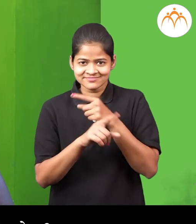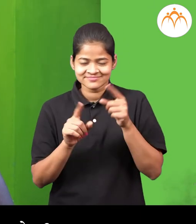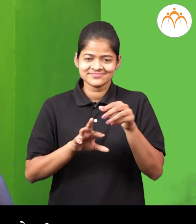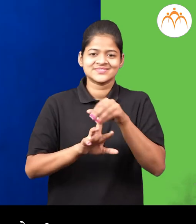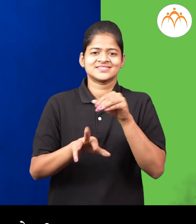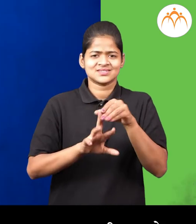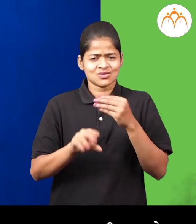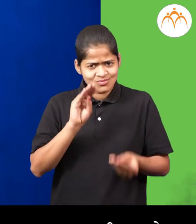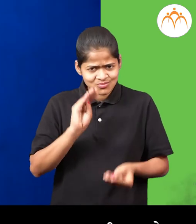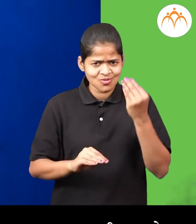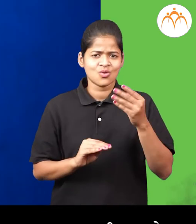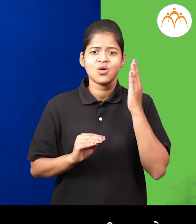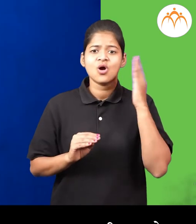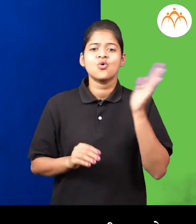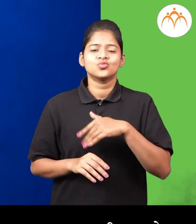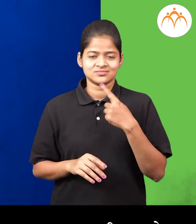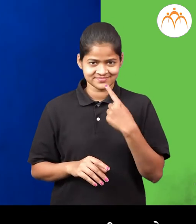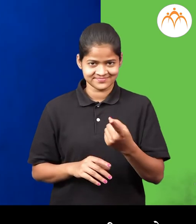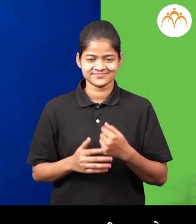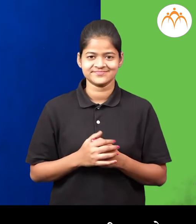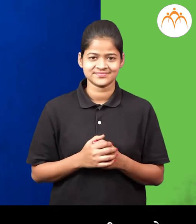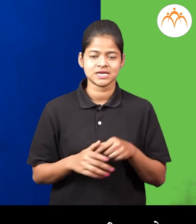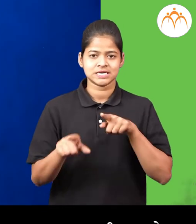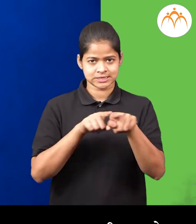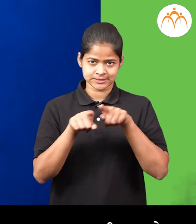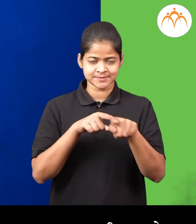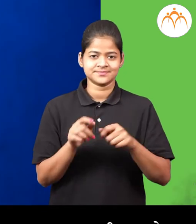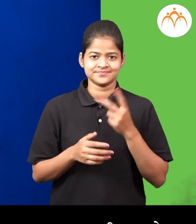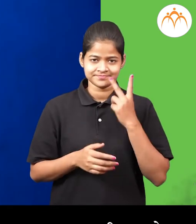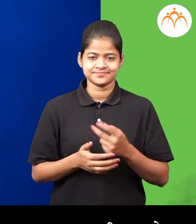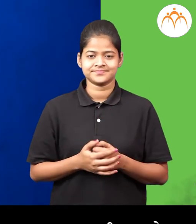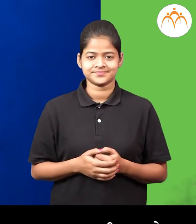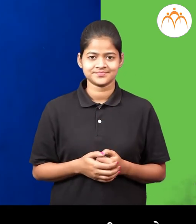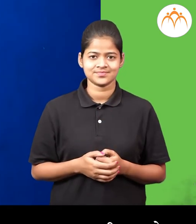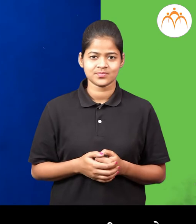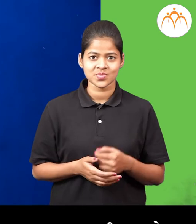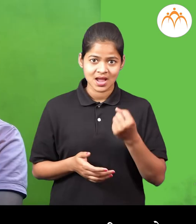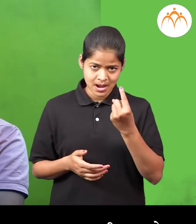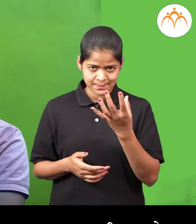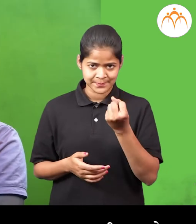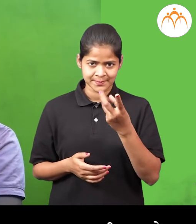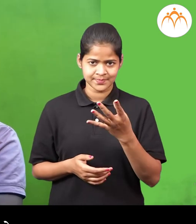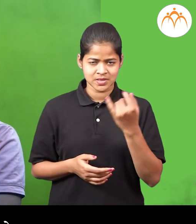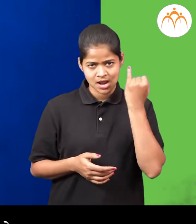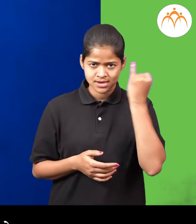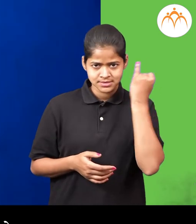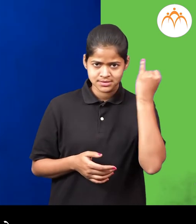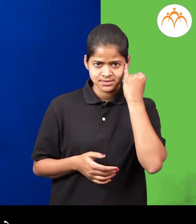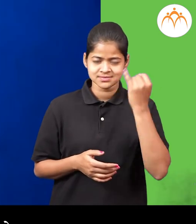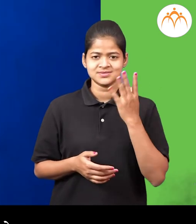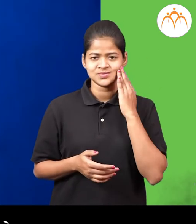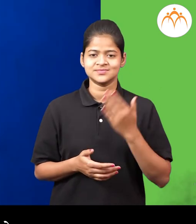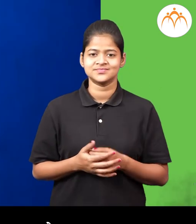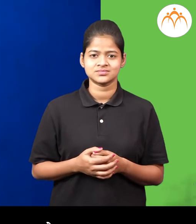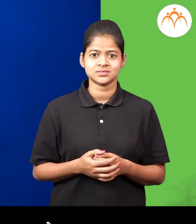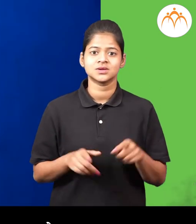सांगित लज सांगते उधारण घेते मोजनेची संकलपना तुम्हाला माहीतिये मगापन वस्तु